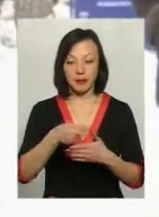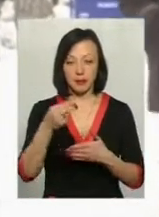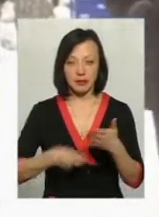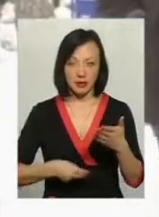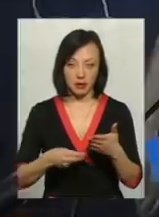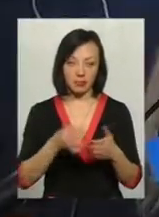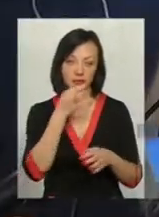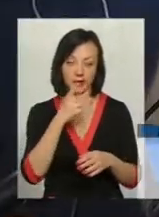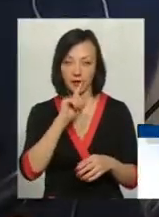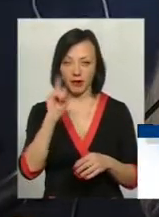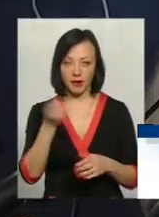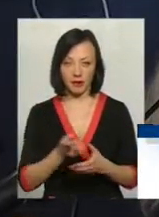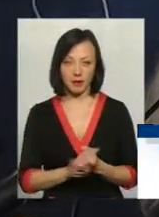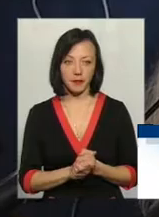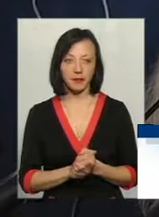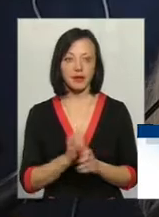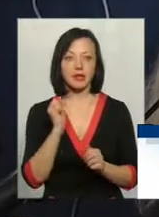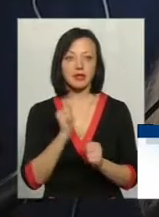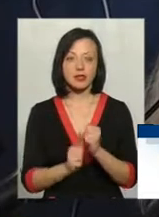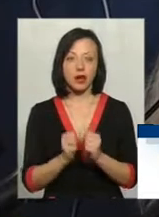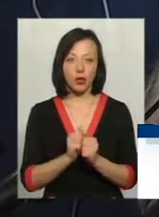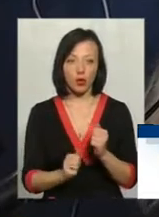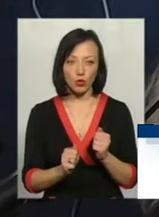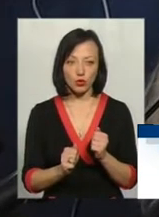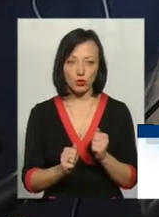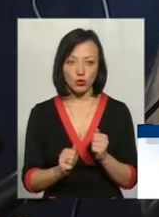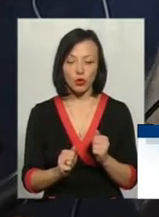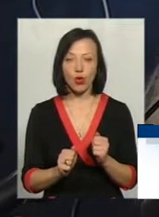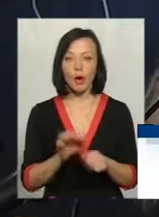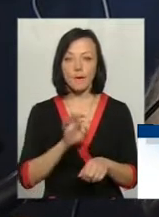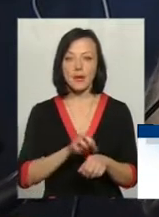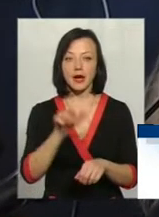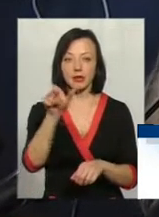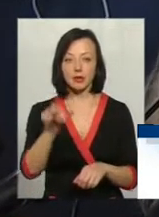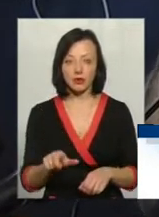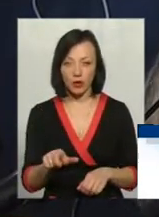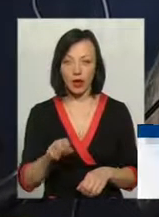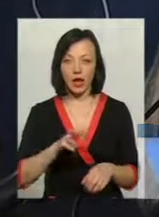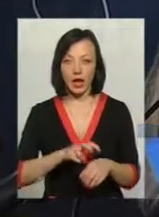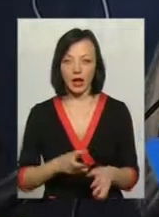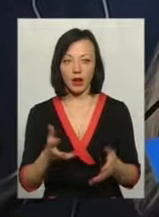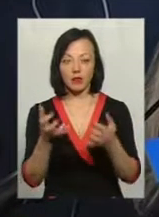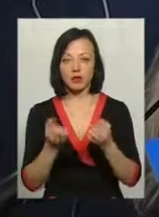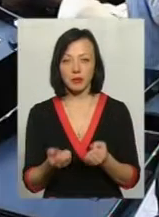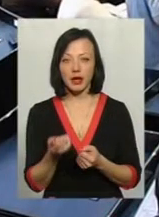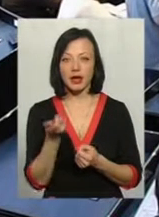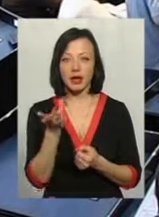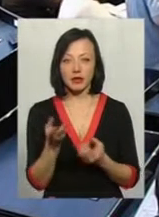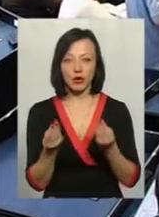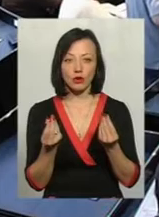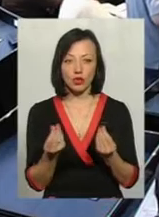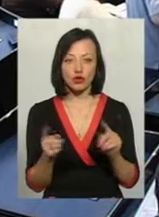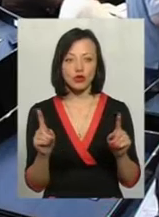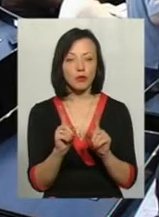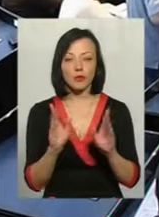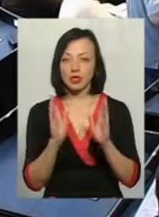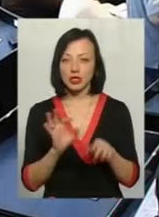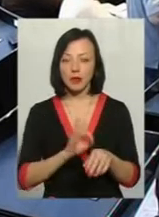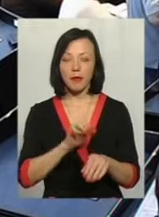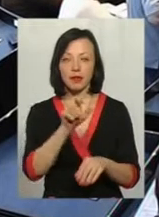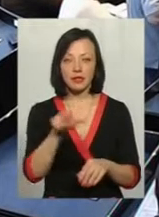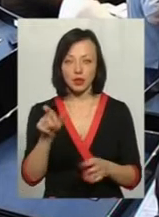договір на рік. За кожного пацієнта лікар буде отримувати напряму кількість грошей, щоб не лише